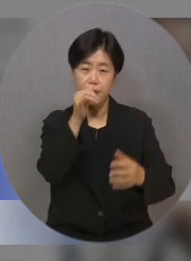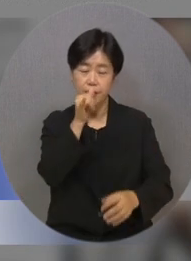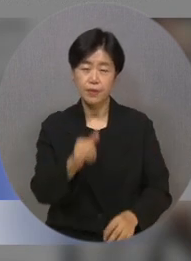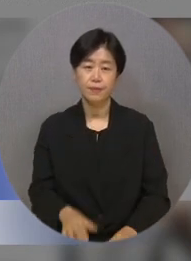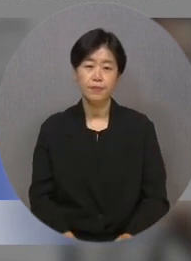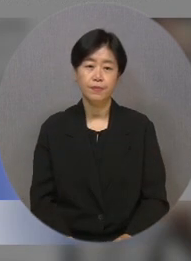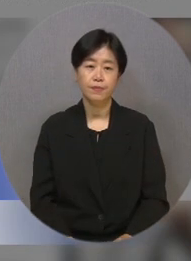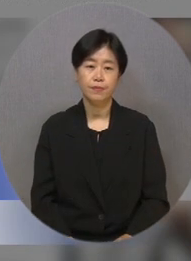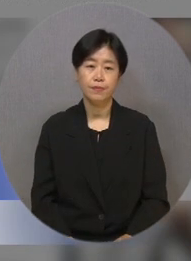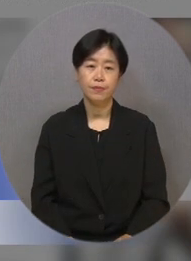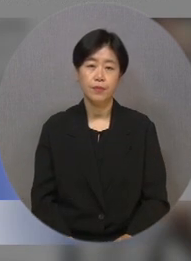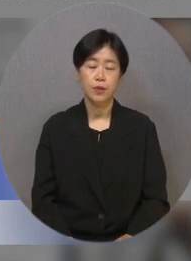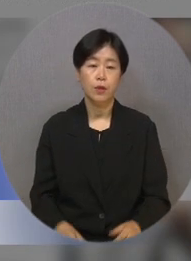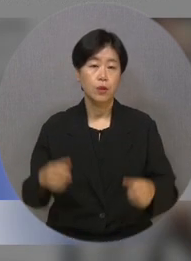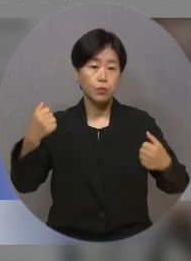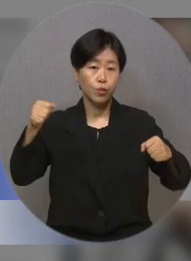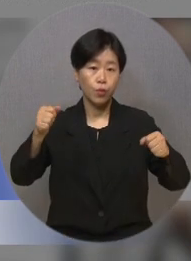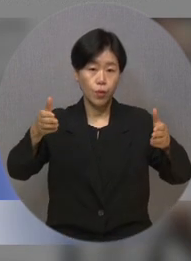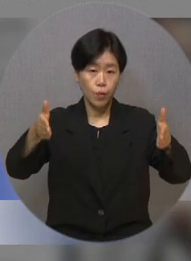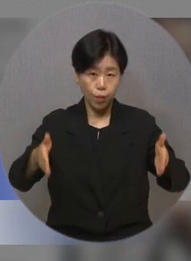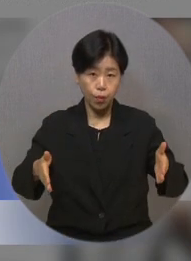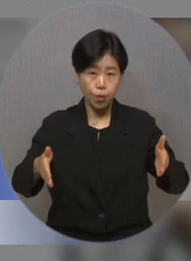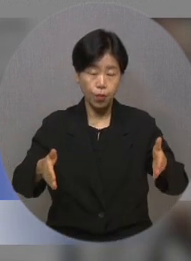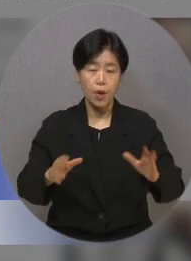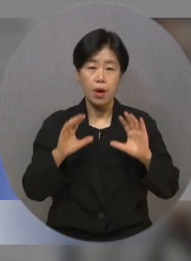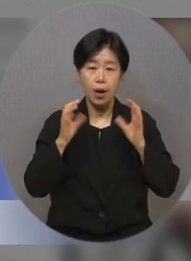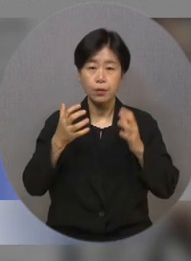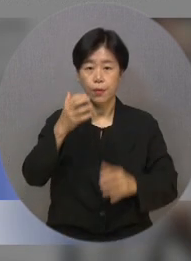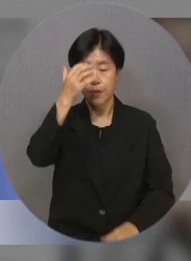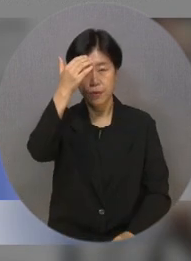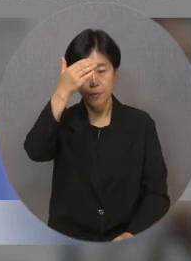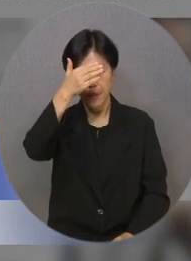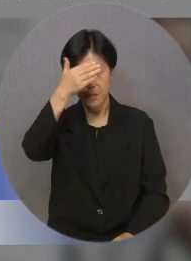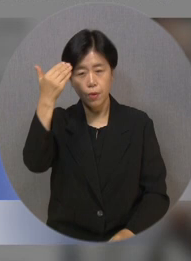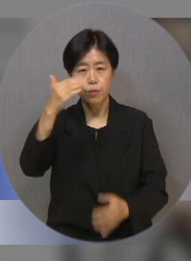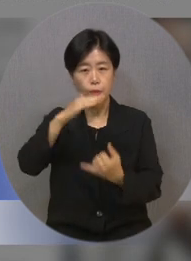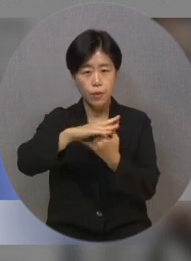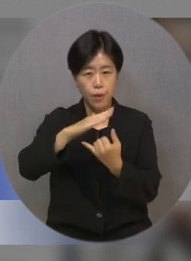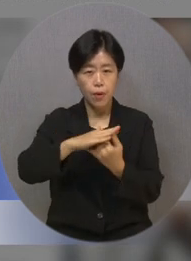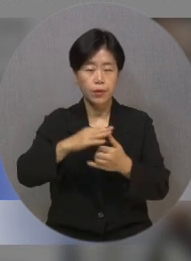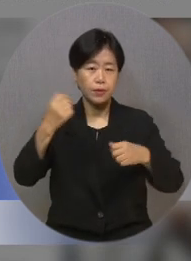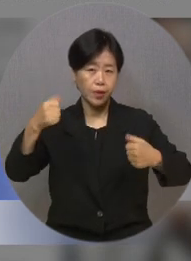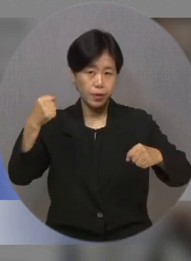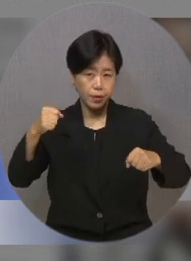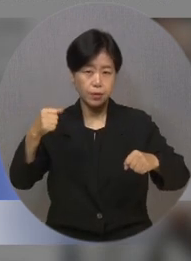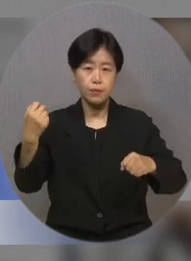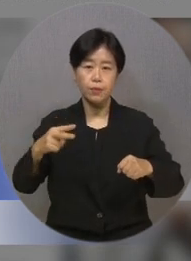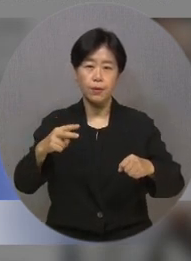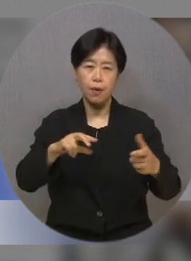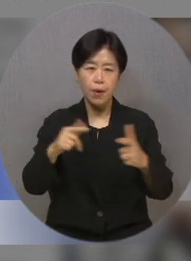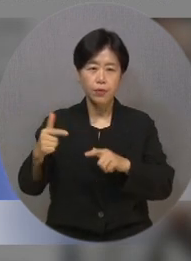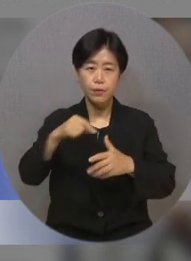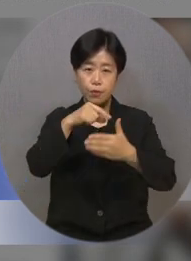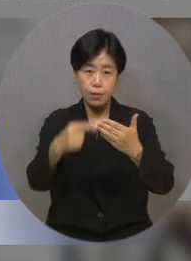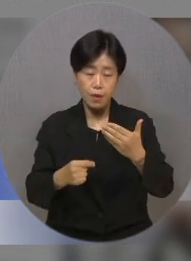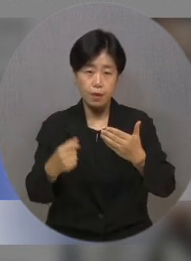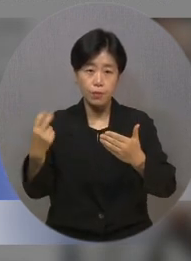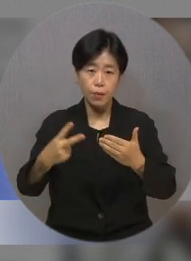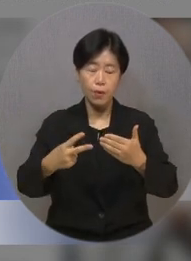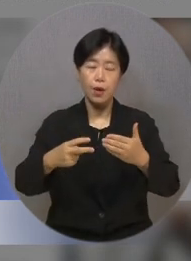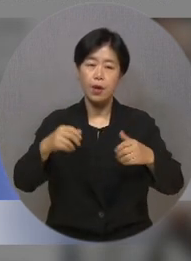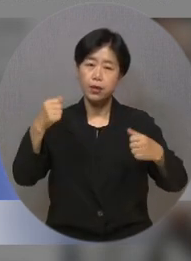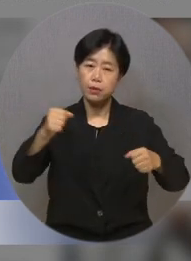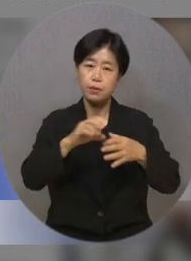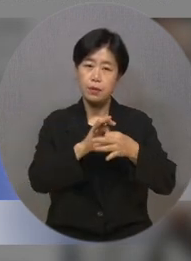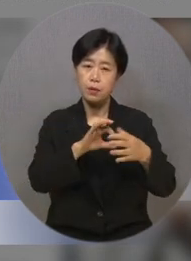있습니다 무용제 기간 동안엔 아동 청소년 댄스 워크숍 네트워킹 프로그램 국제포럼 댄스 필름 상영회